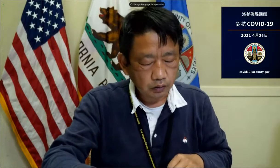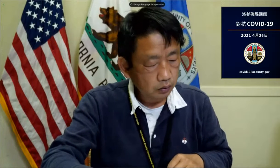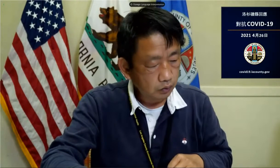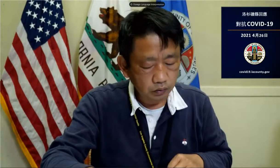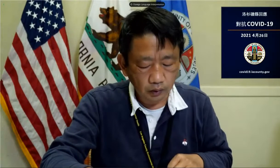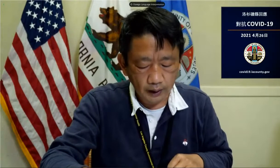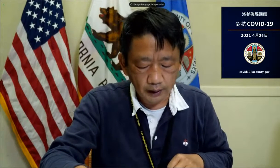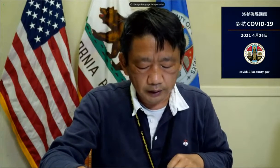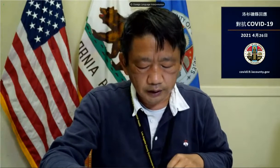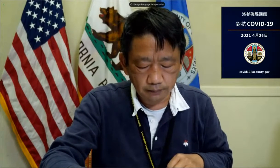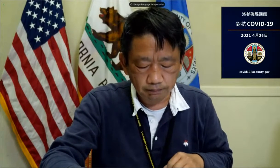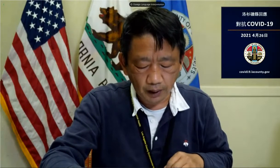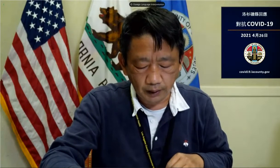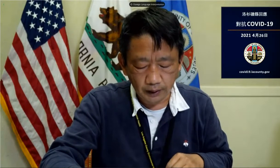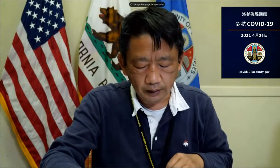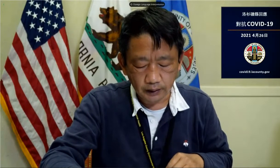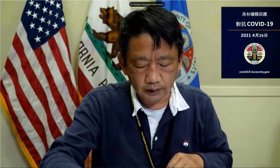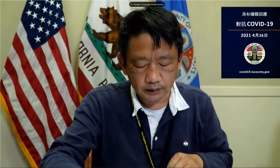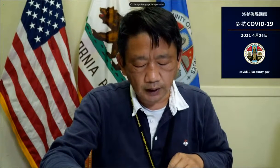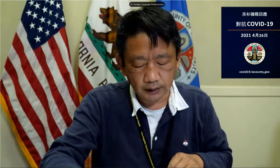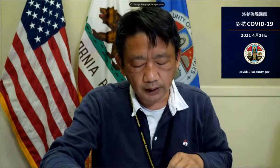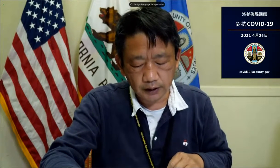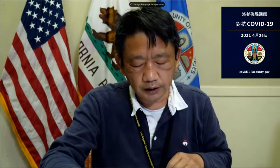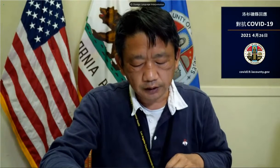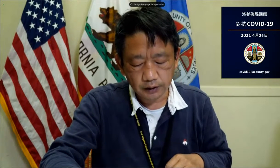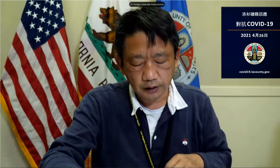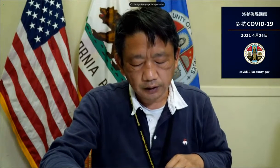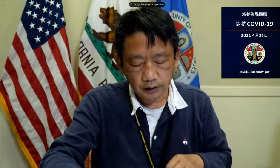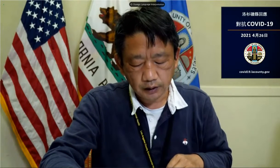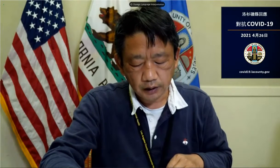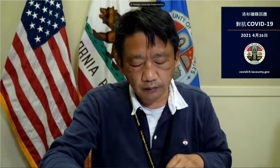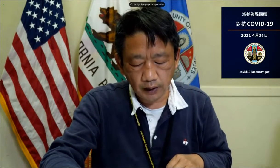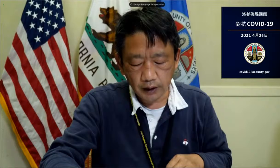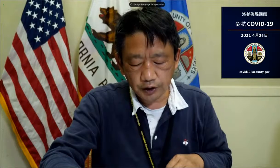其中52800例来自长滩市